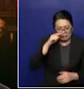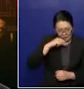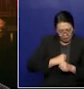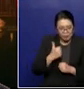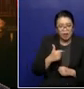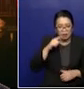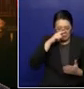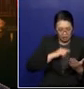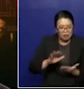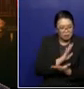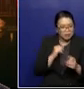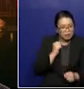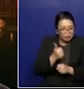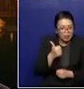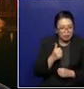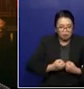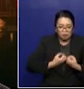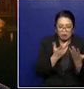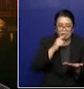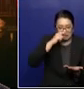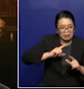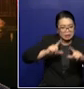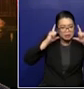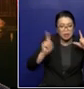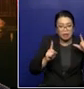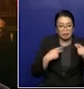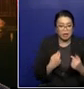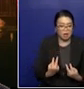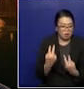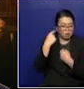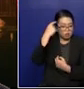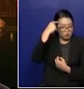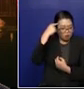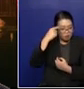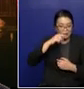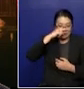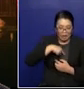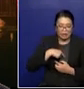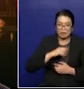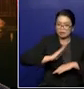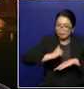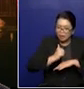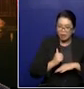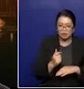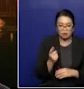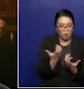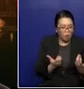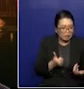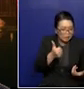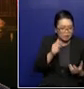ยภาพประเทศไทยอยู่ที่ไหนนะฮะถ้าท่านไม่หันกลับมาสำเนียกในความเป็นไทยนะฮะผมยืนยัน